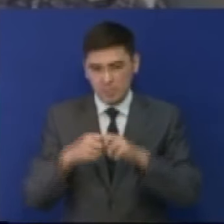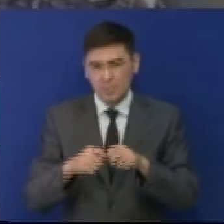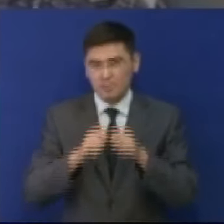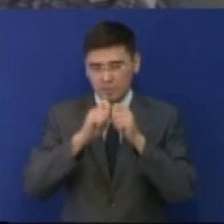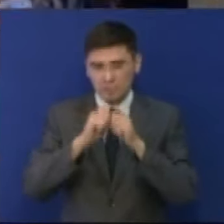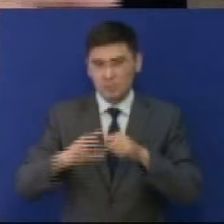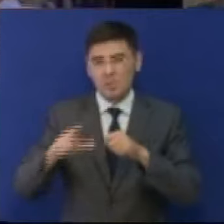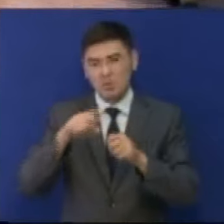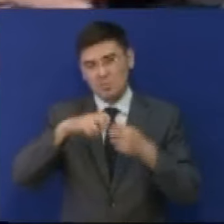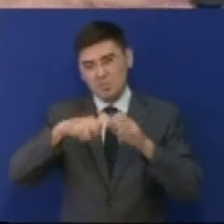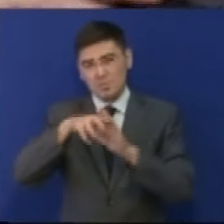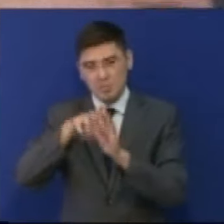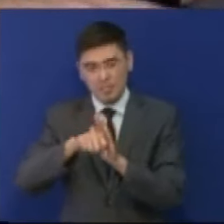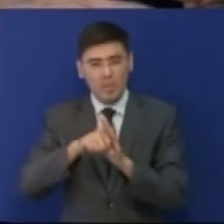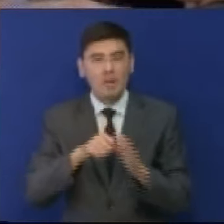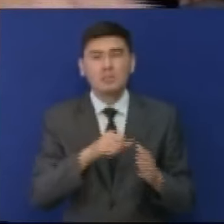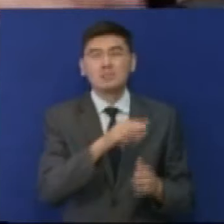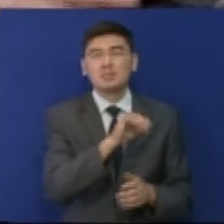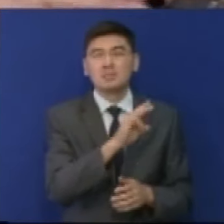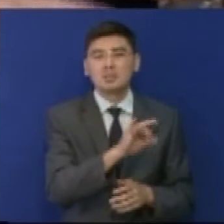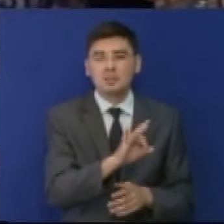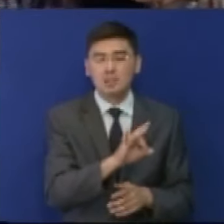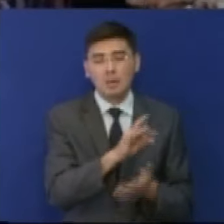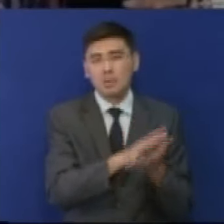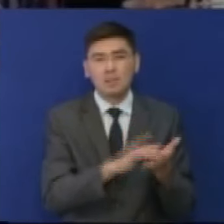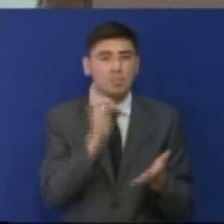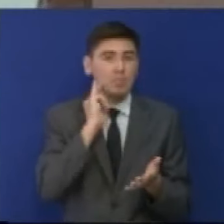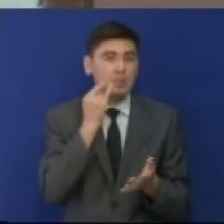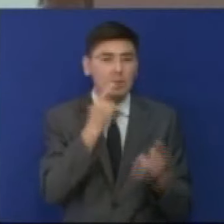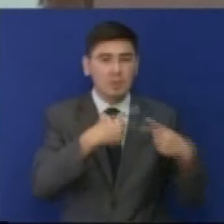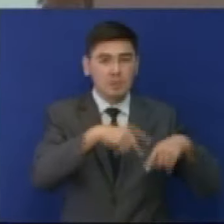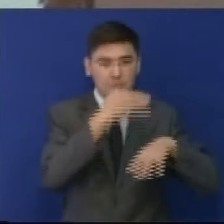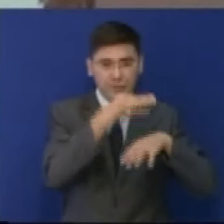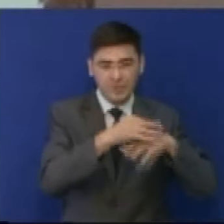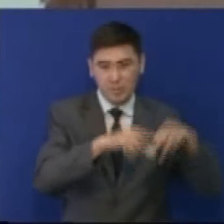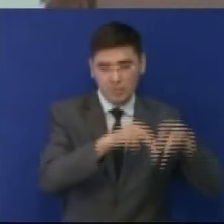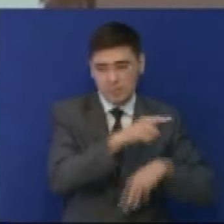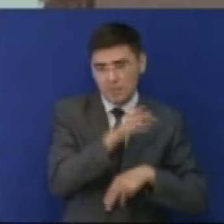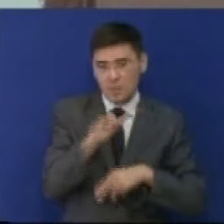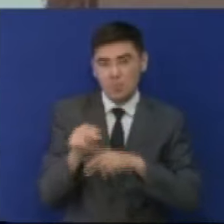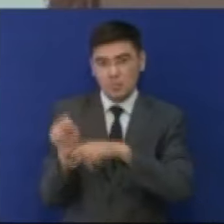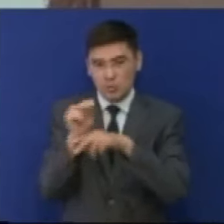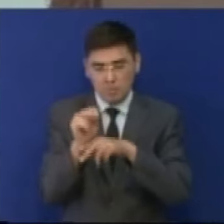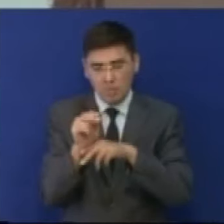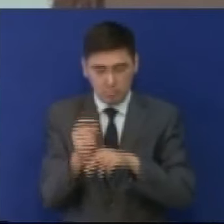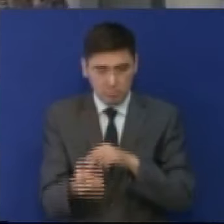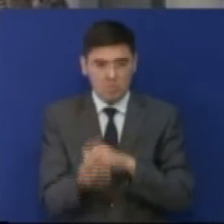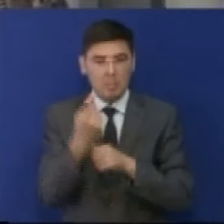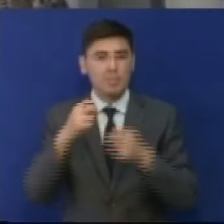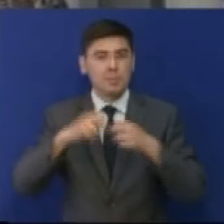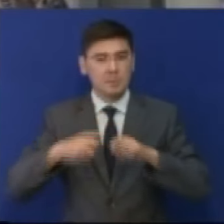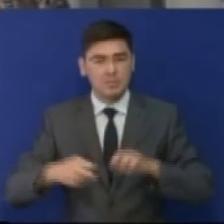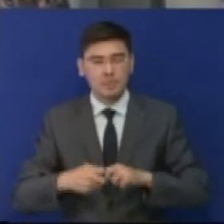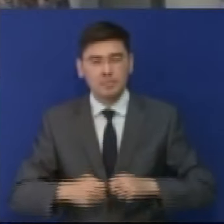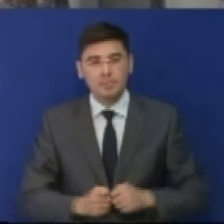которому ремонтом занялась павлодарская компания. Но теперь члены мониторинговой группы столкнулись с очередной проблемой. Эта